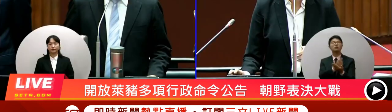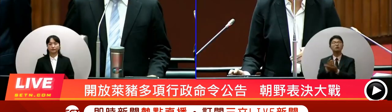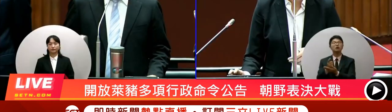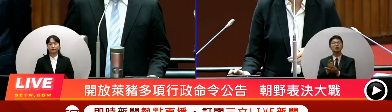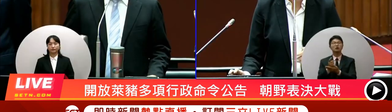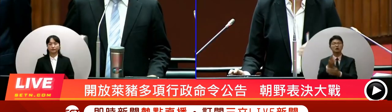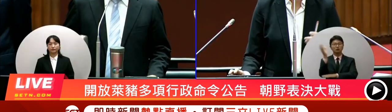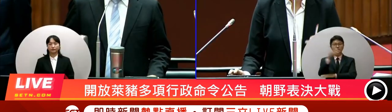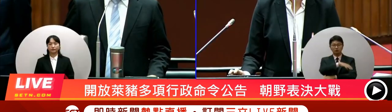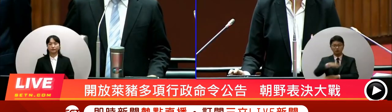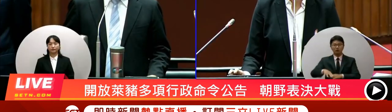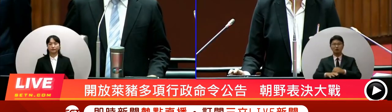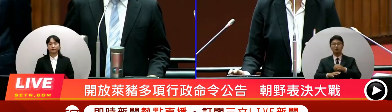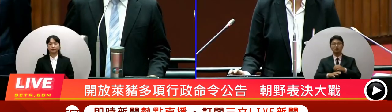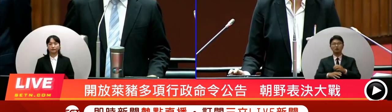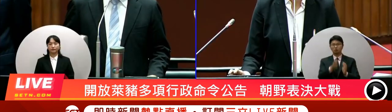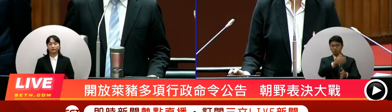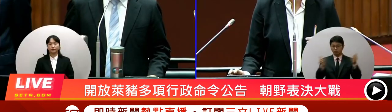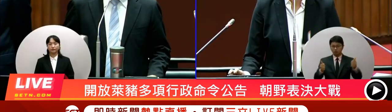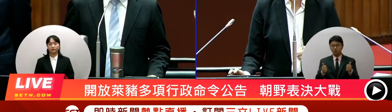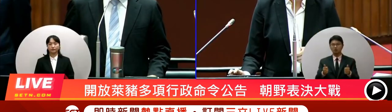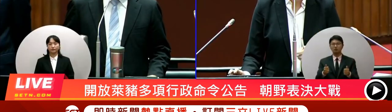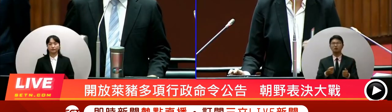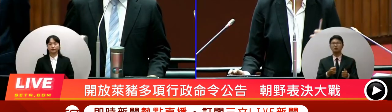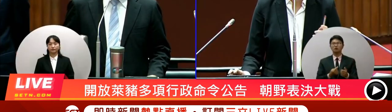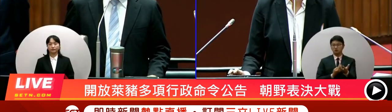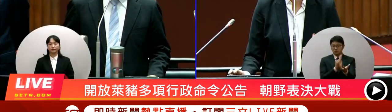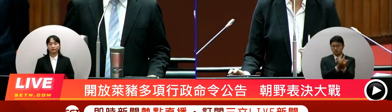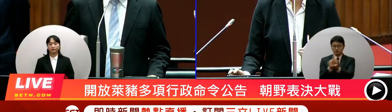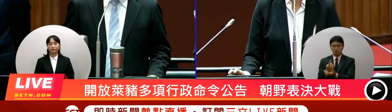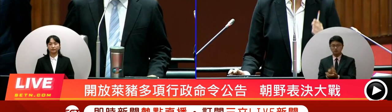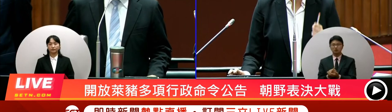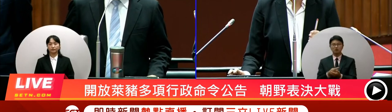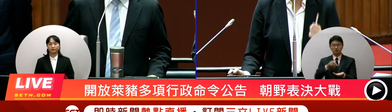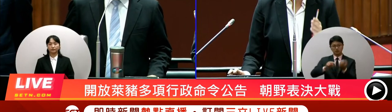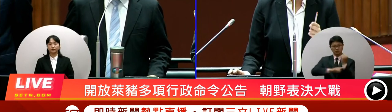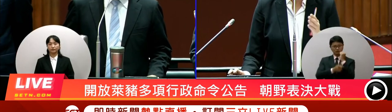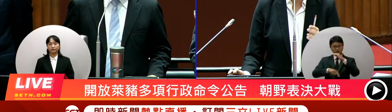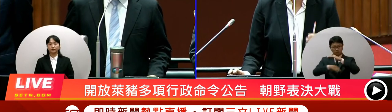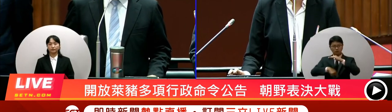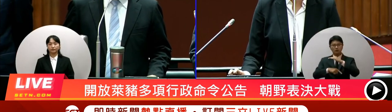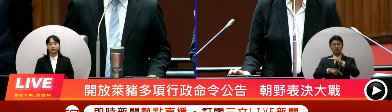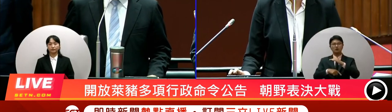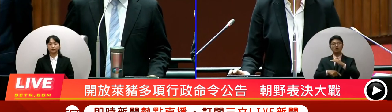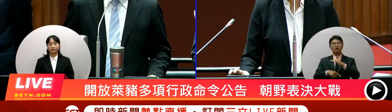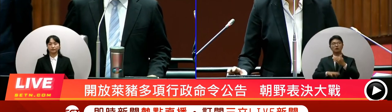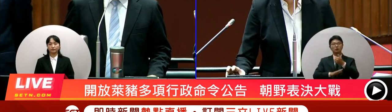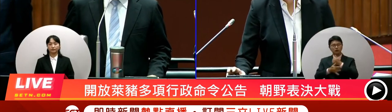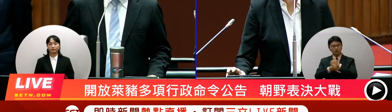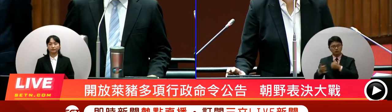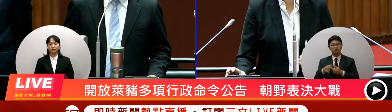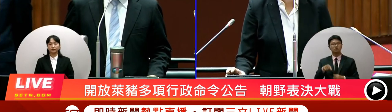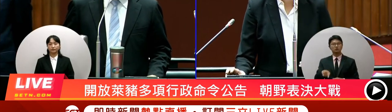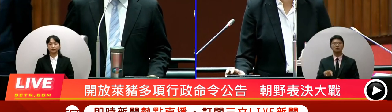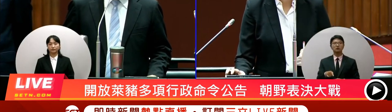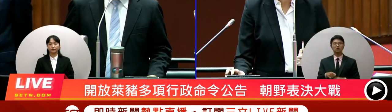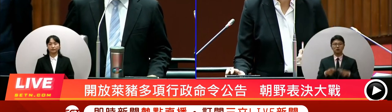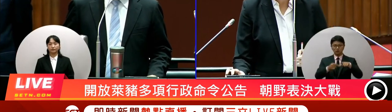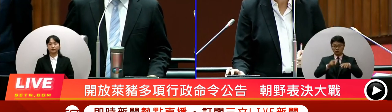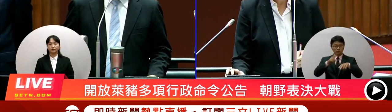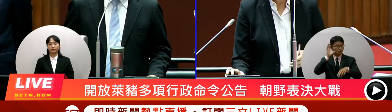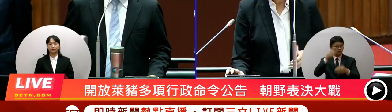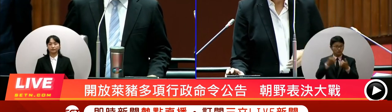去出席各党团各委员所办的公听会跟说明会，希望院长能够好好的约束你的所有的部会首